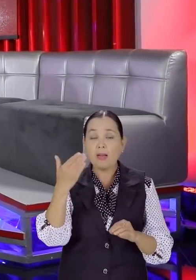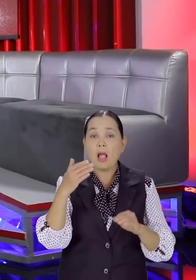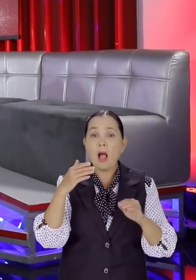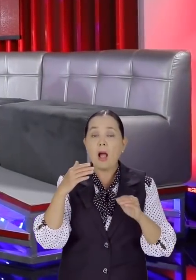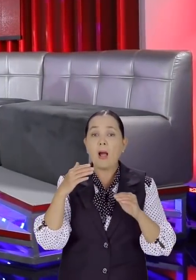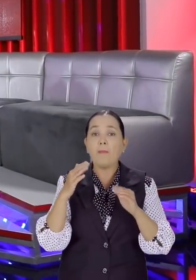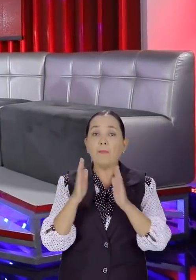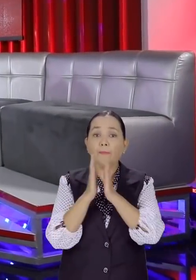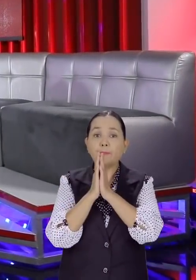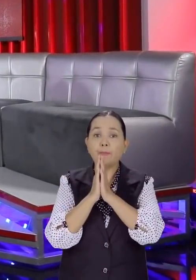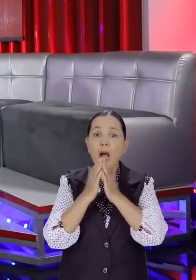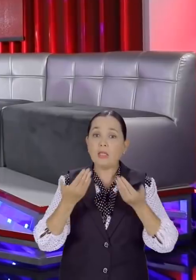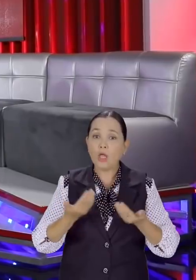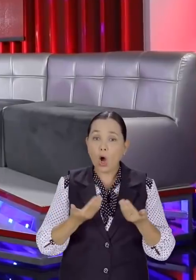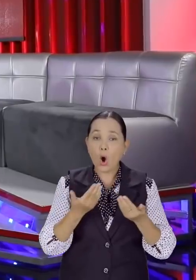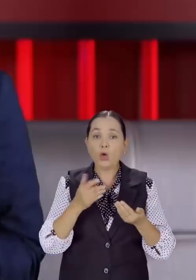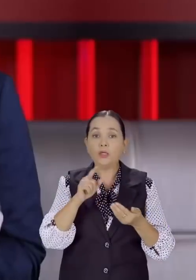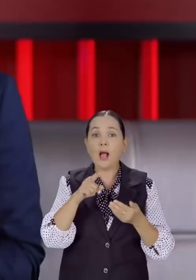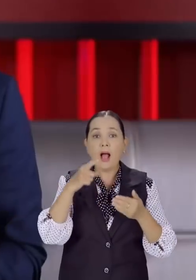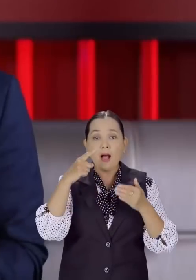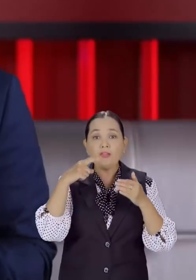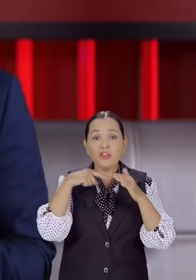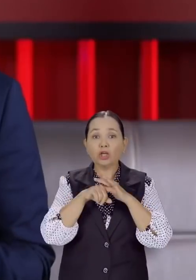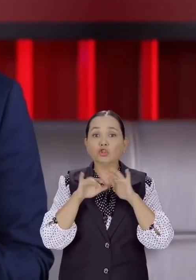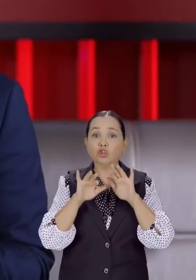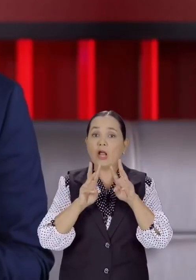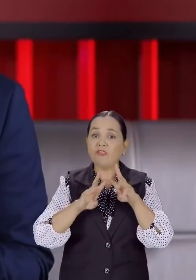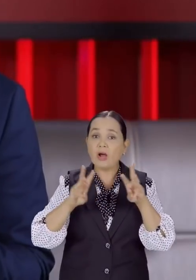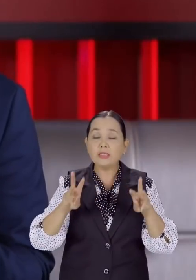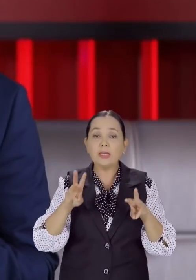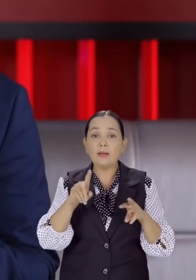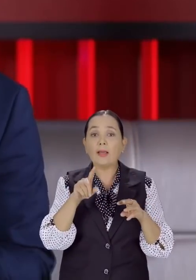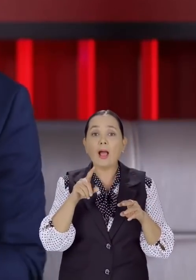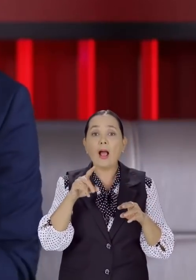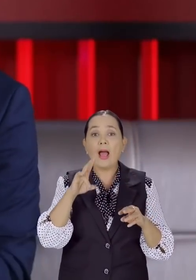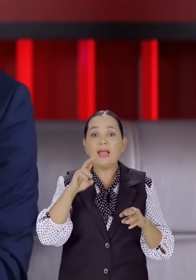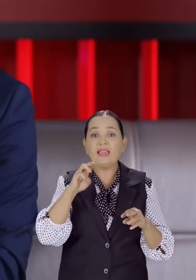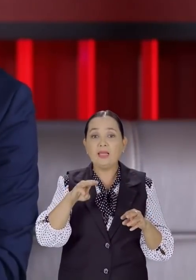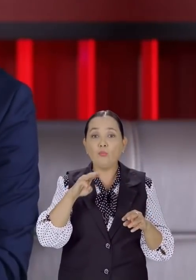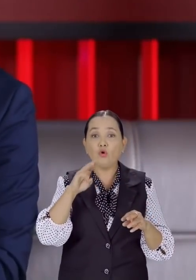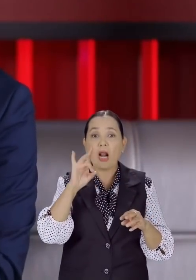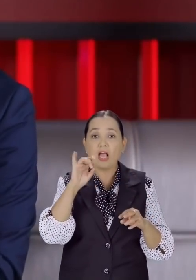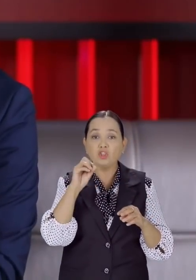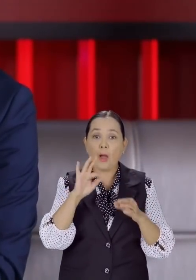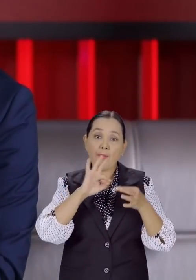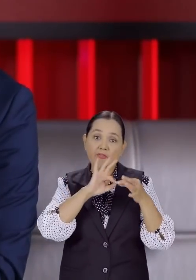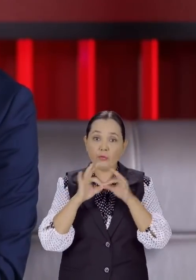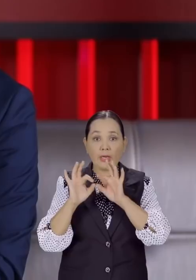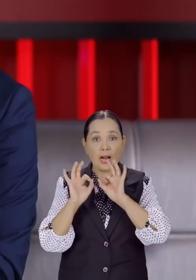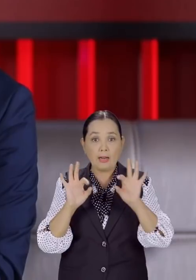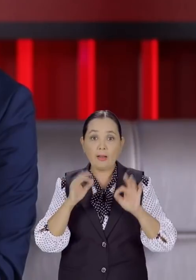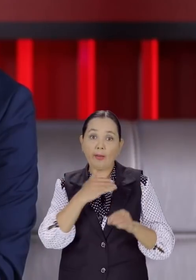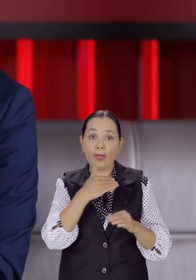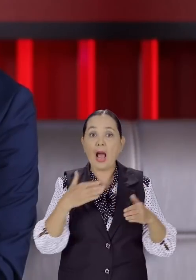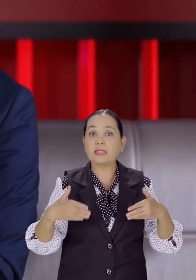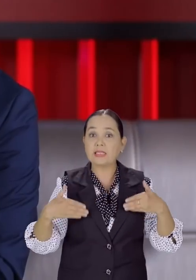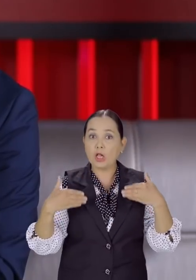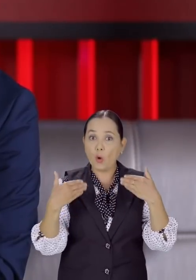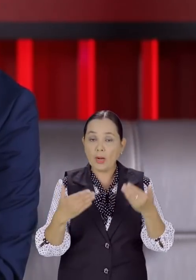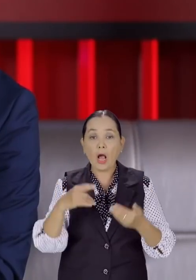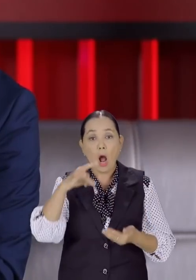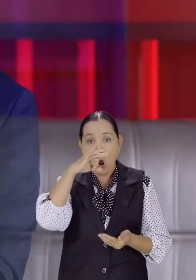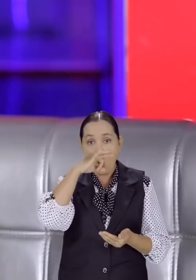panoh izlamoqda. Tashqi ishlar vazirligi bu vaziyatda nima deyapti? Bu savolga javobni hamkasbimiz Timur Rajabov gapirib berishi mumkin. Assalomu alaykum